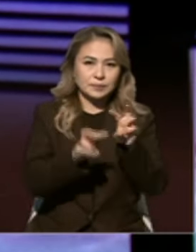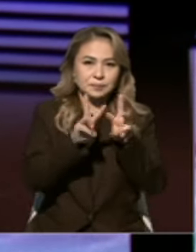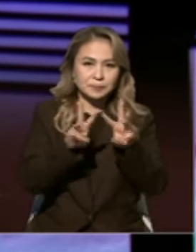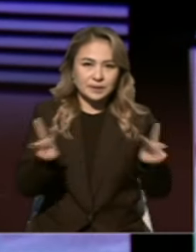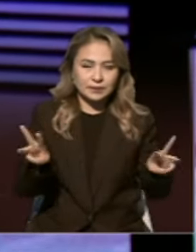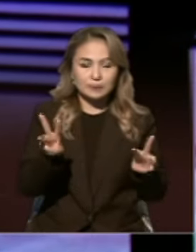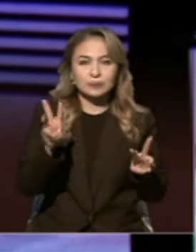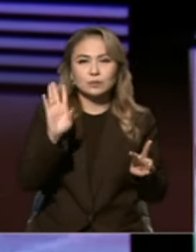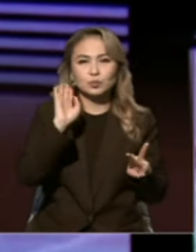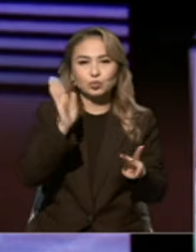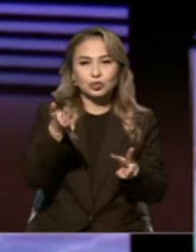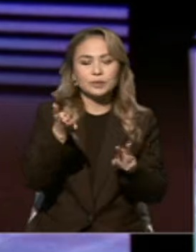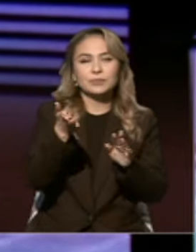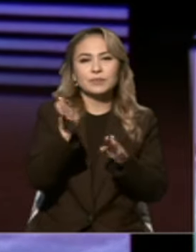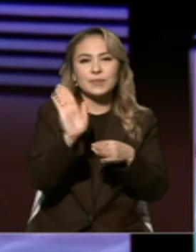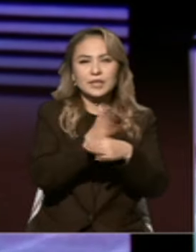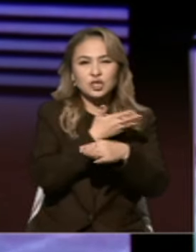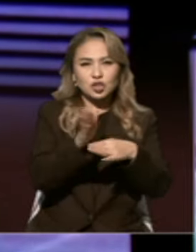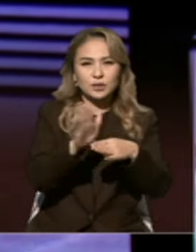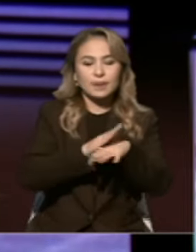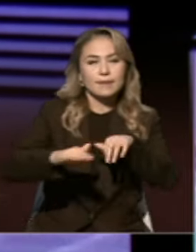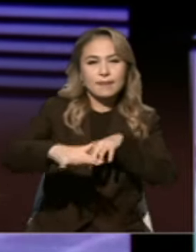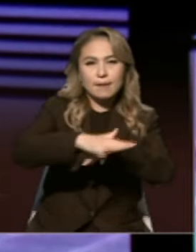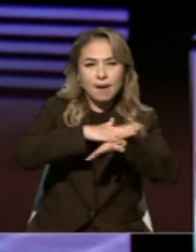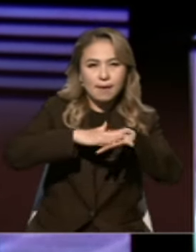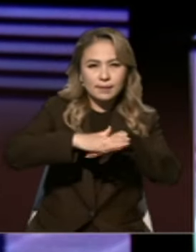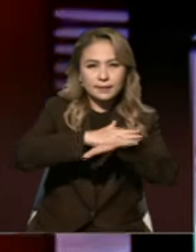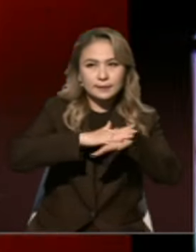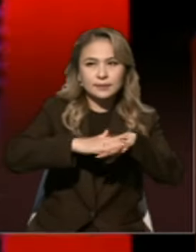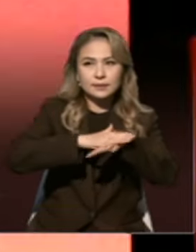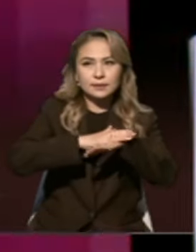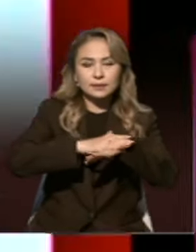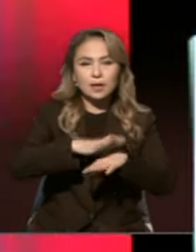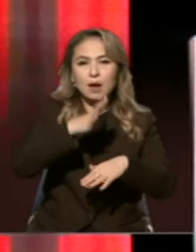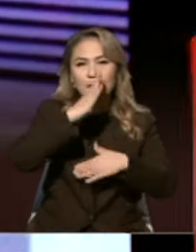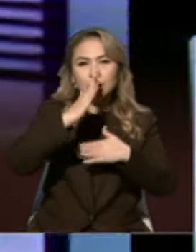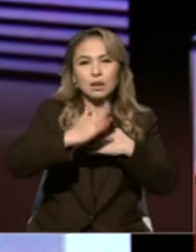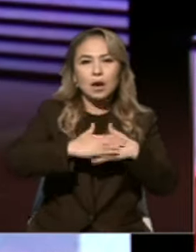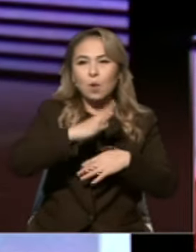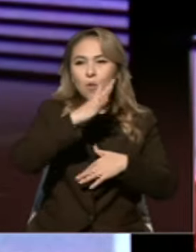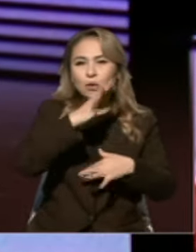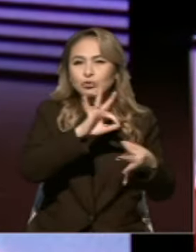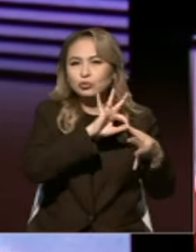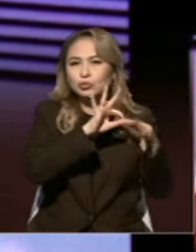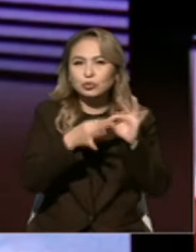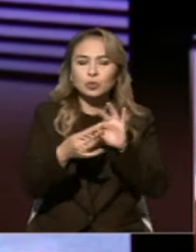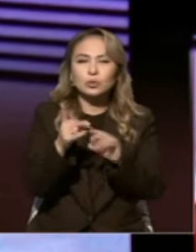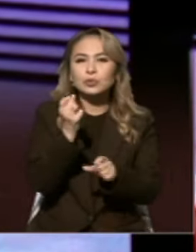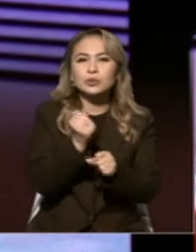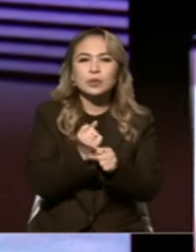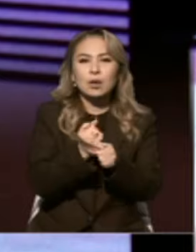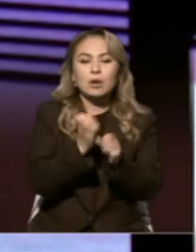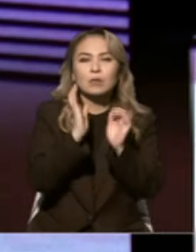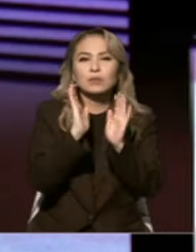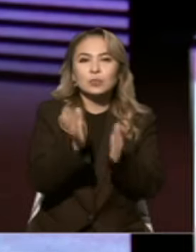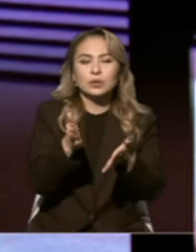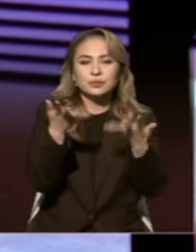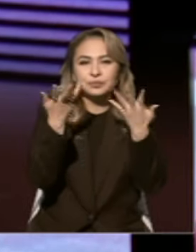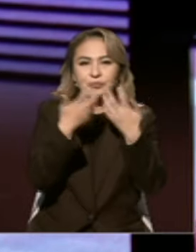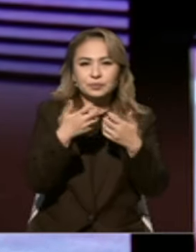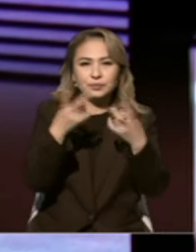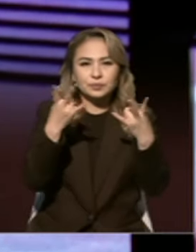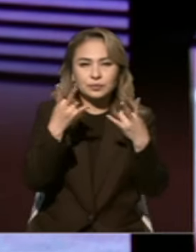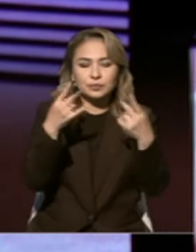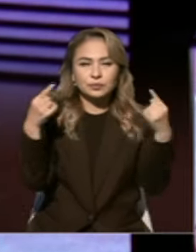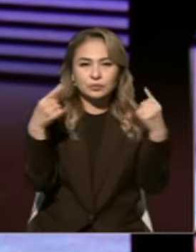өкілі жеке-жеке халықтың алдында алдағы уақытта жүйелі түрде не істейді, соған есеп беру керек